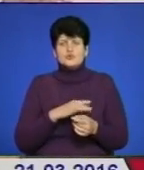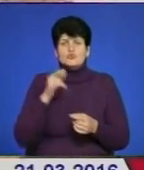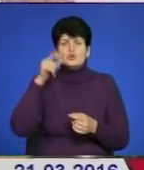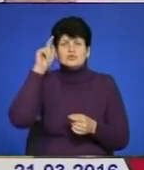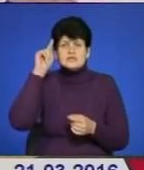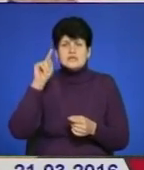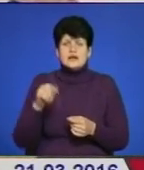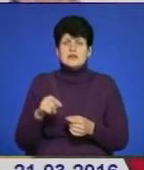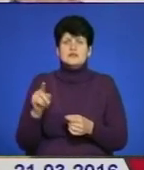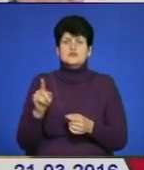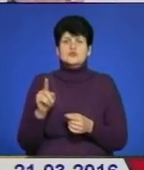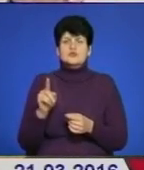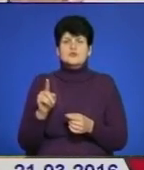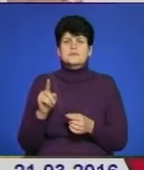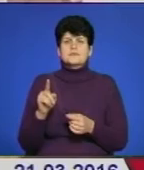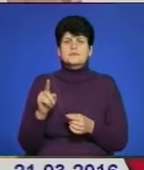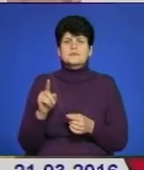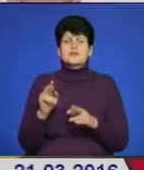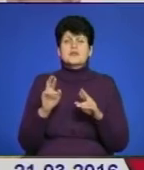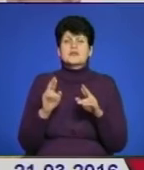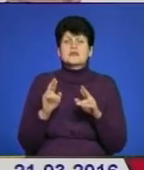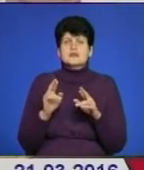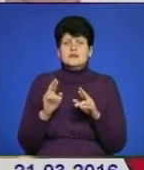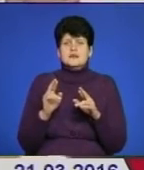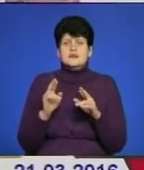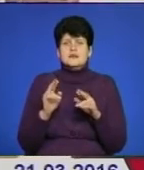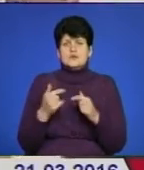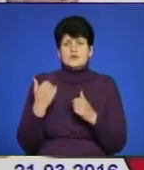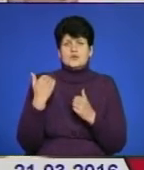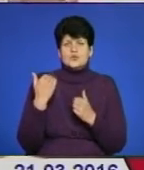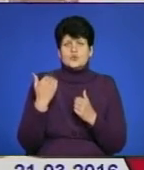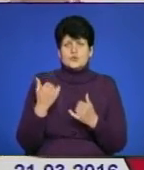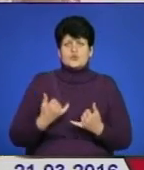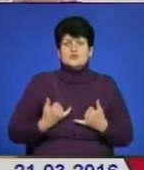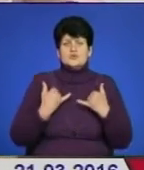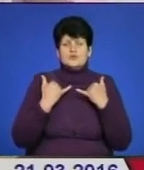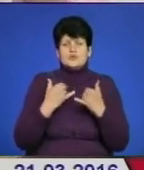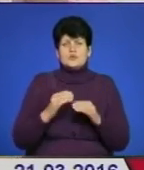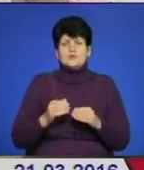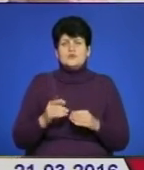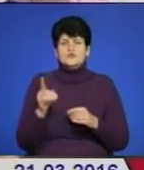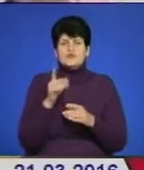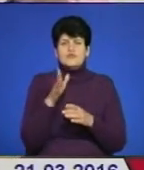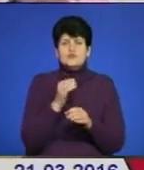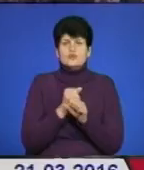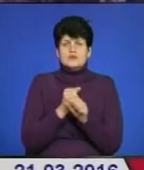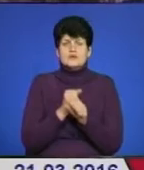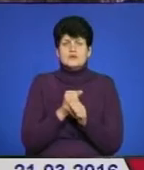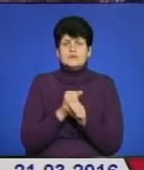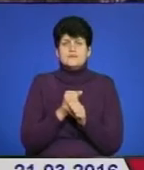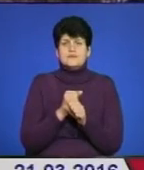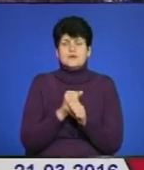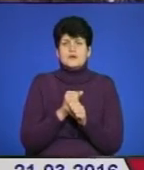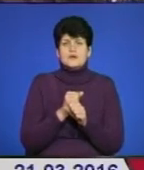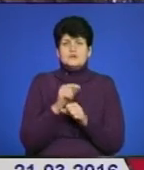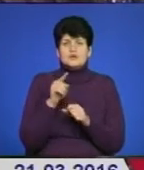знали, що як його шанують, як вважають, що він робив, що він представляв. Коли